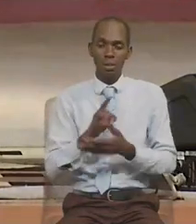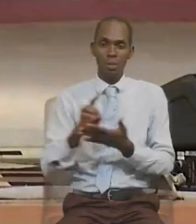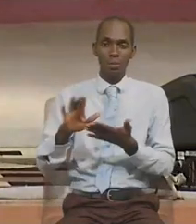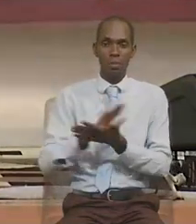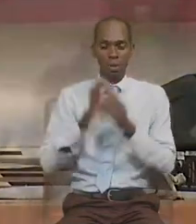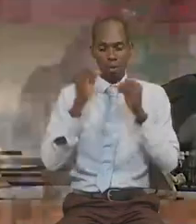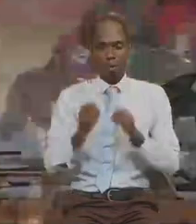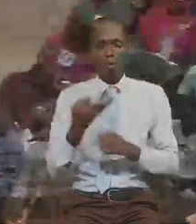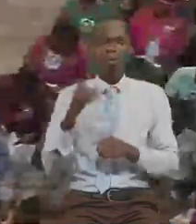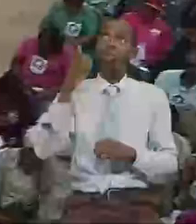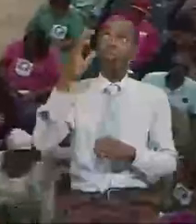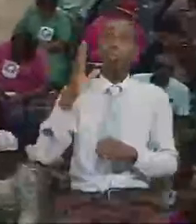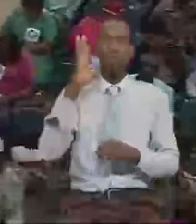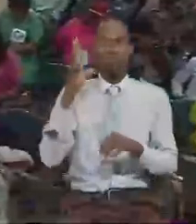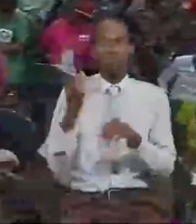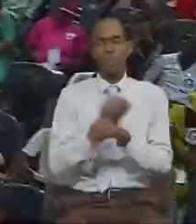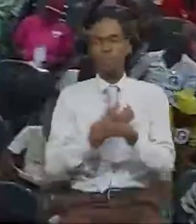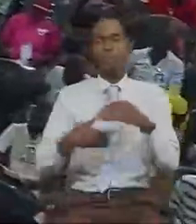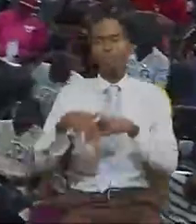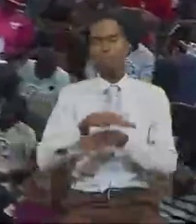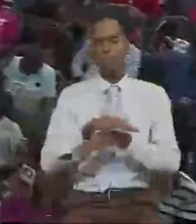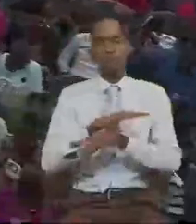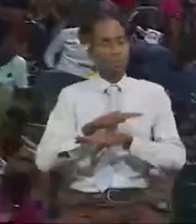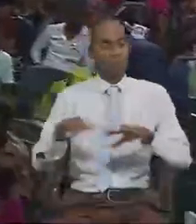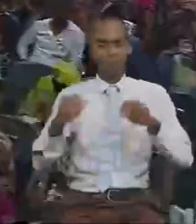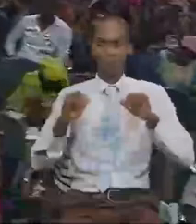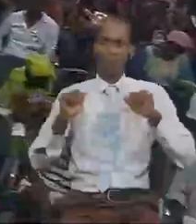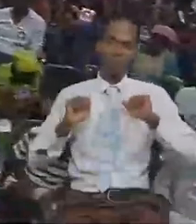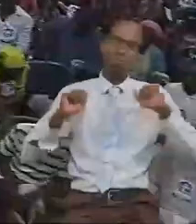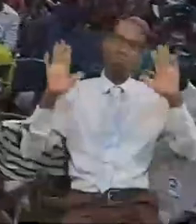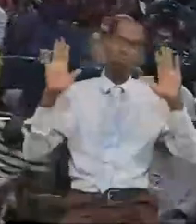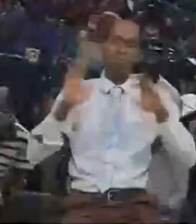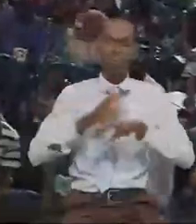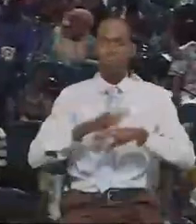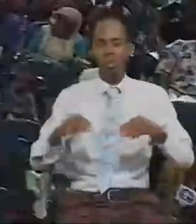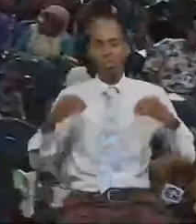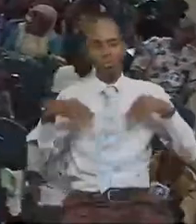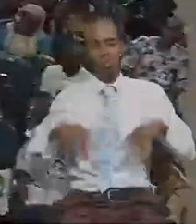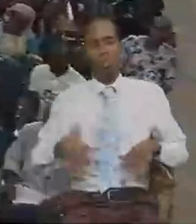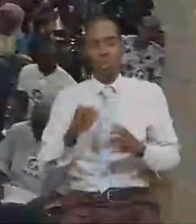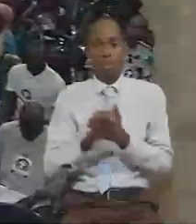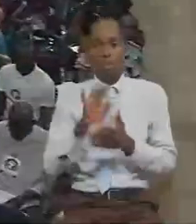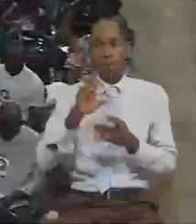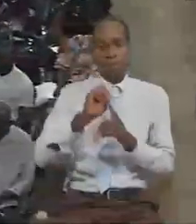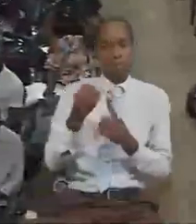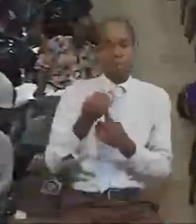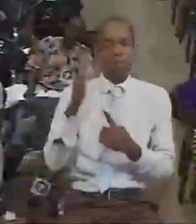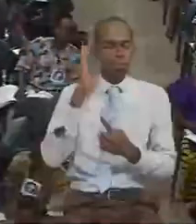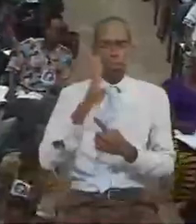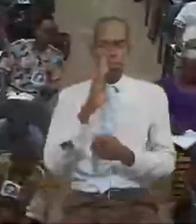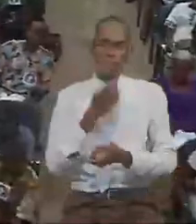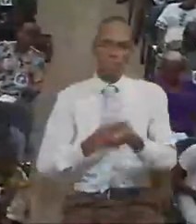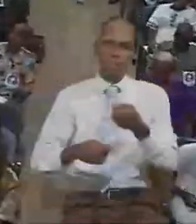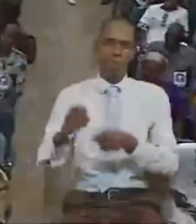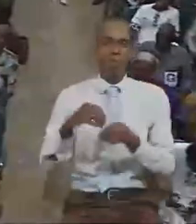le contrôle. Ne cède pas. Cette situation sera révoquée. Ne cède pas. Cette situation